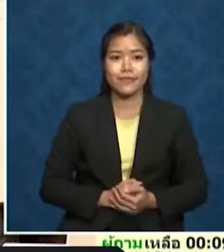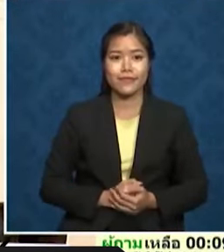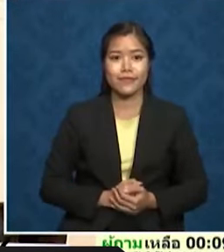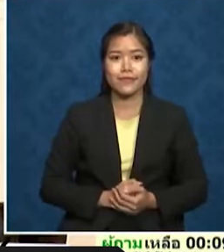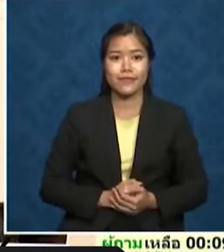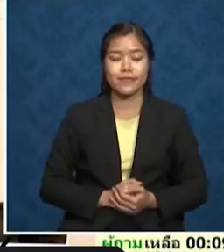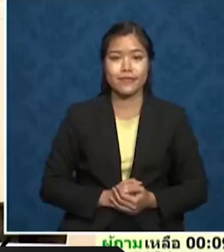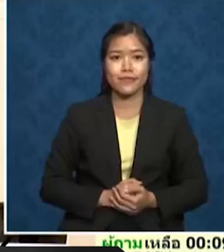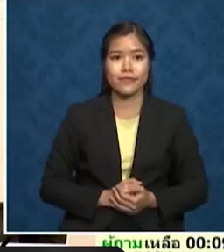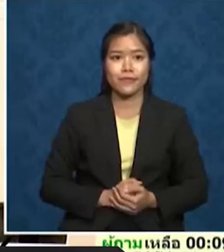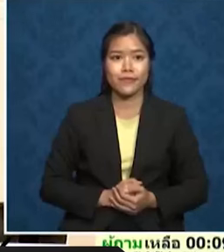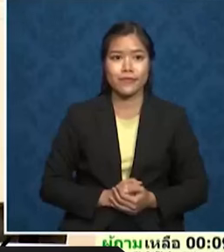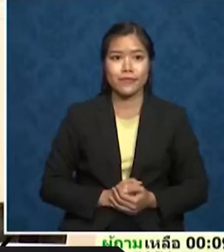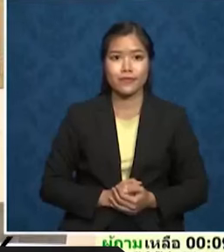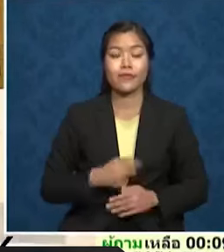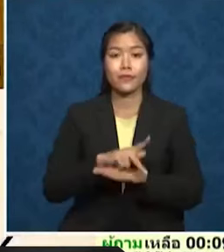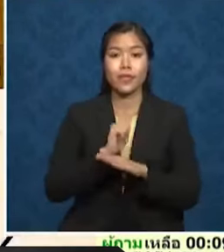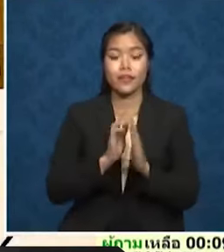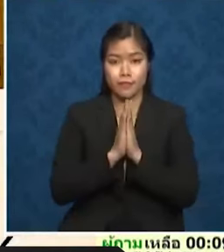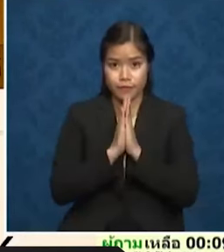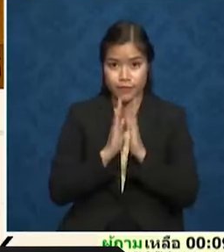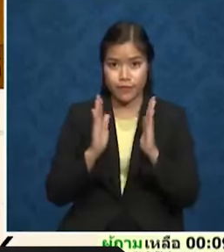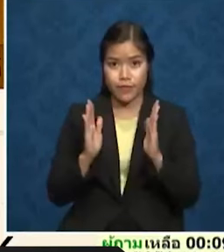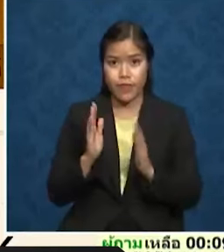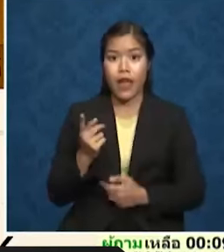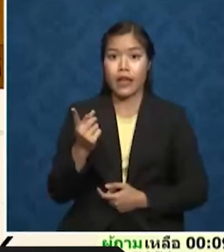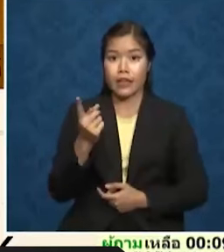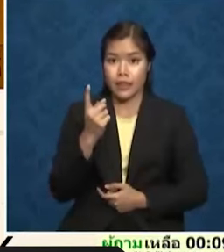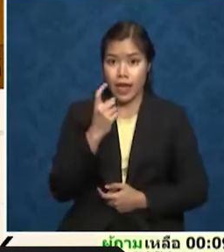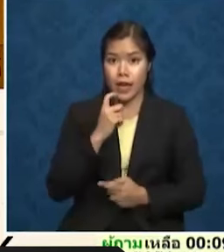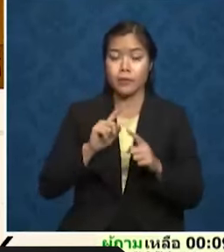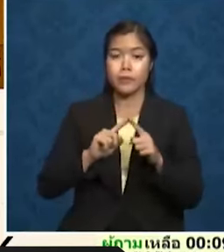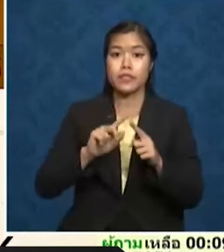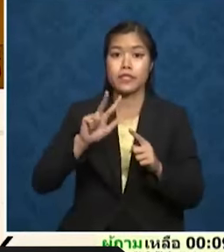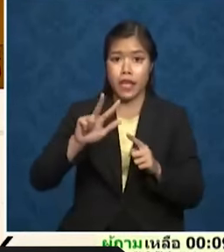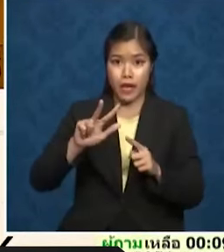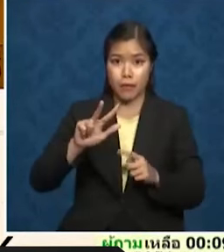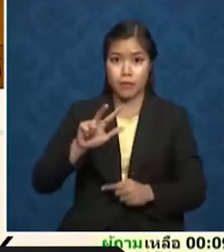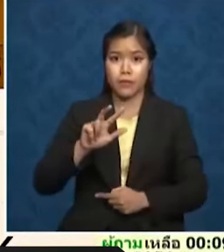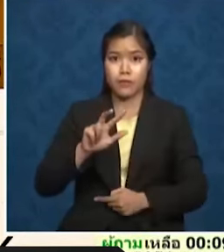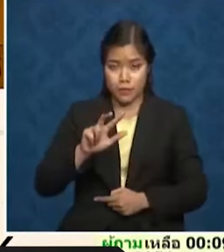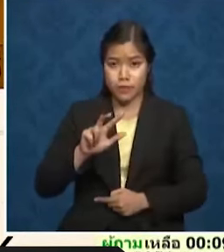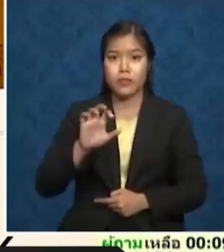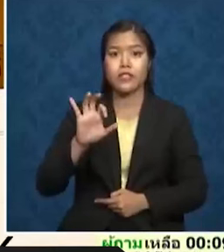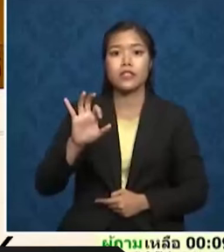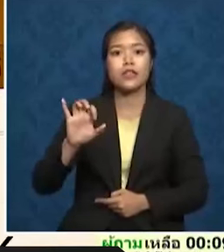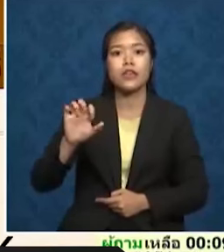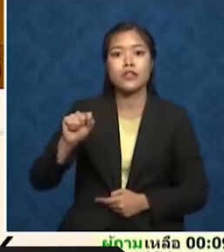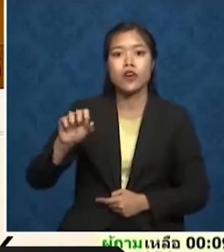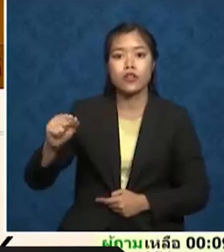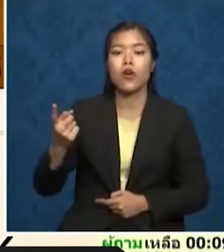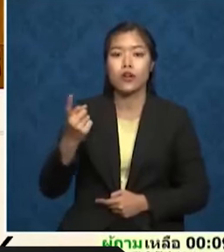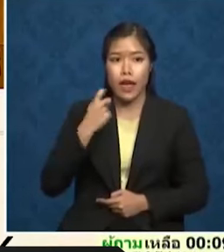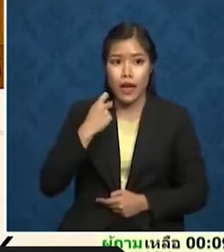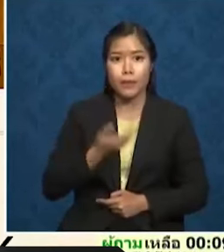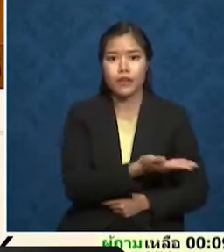ค่ะขอบคุณค่ะท่านประธานค่ะสำหรับคำถามที่3ของท่านสมาชิกซึ่งเป็นคำถามที่หลายๆคน